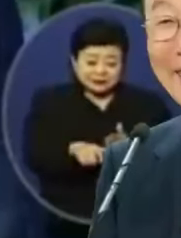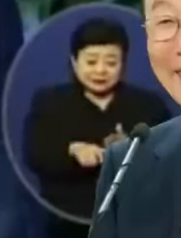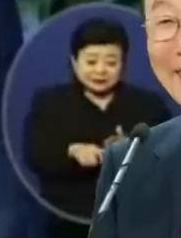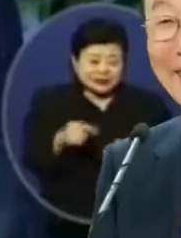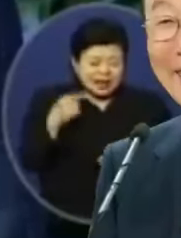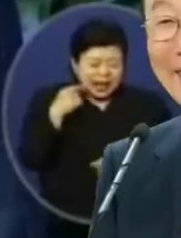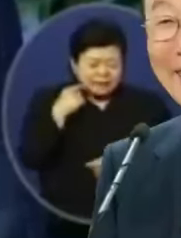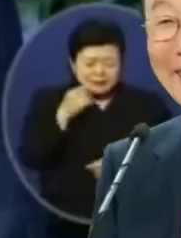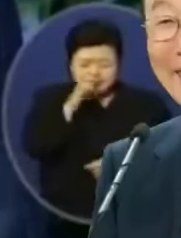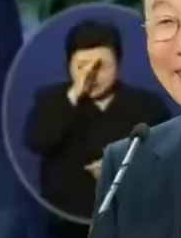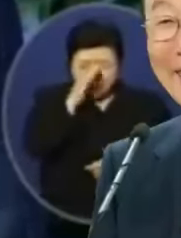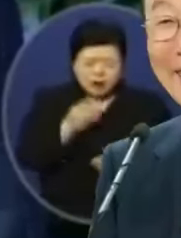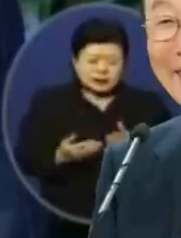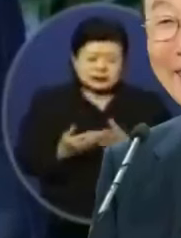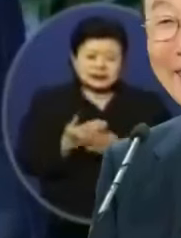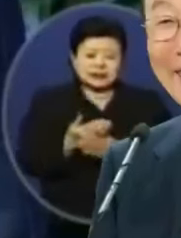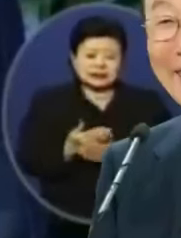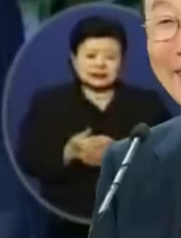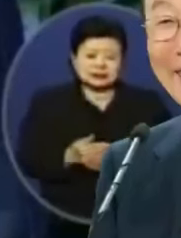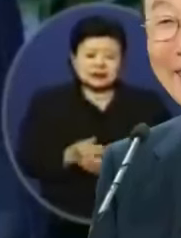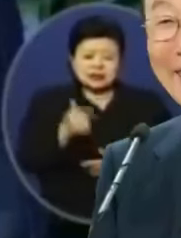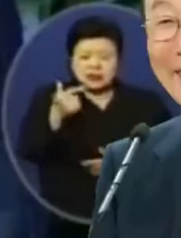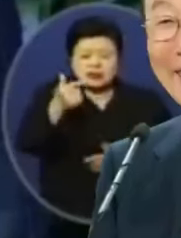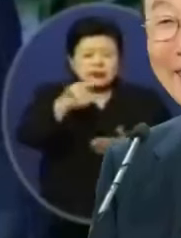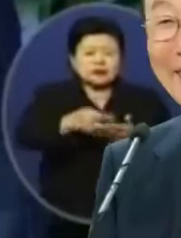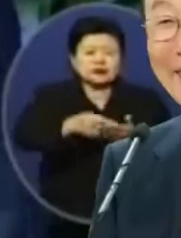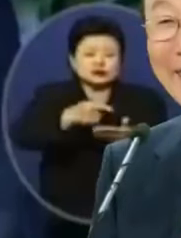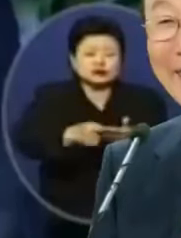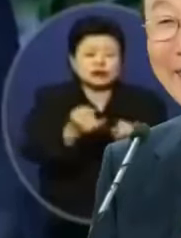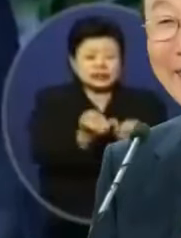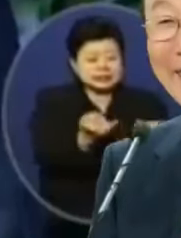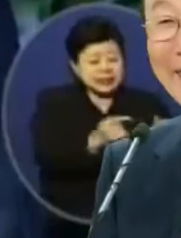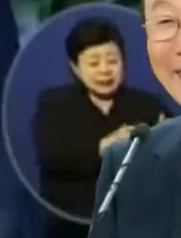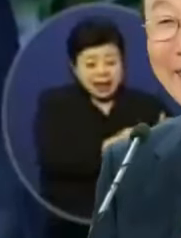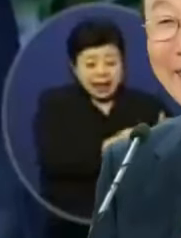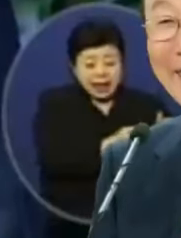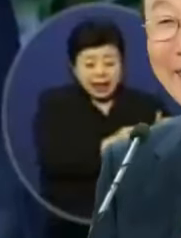암이 걸려서 여섯 번 수술을 한 자매님이